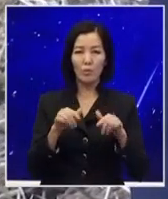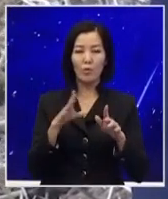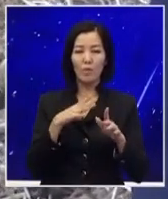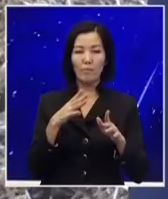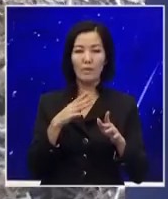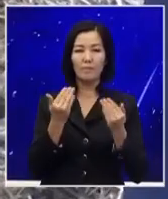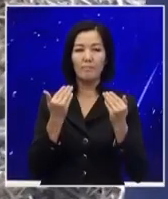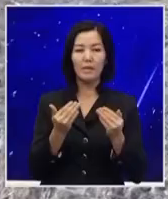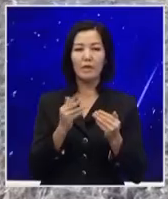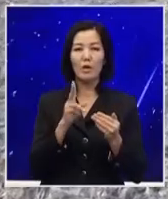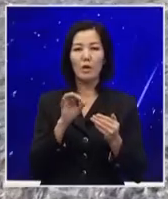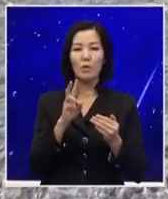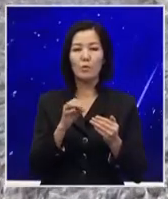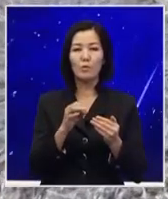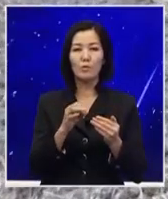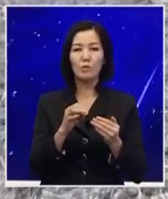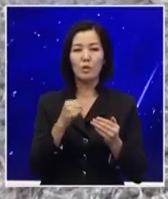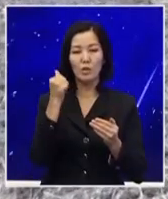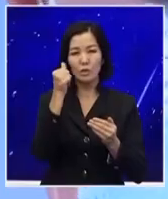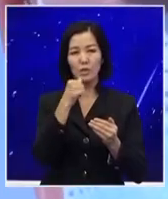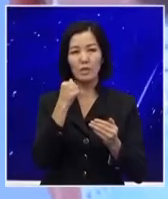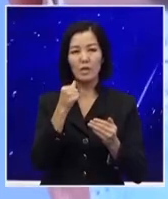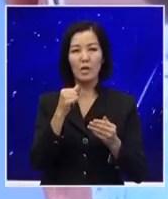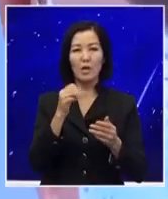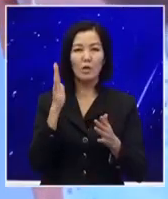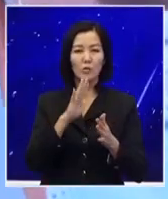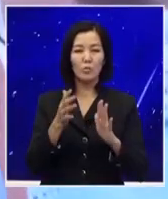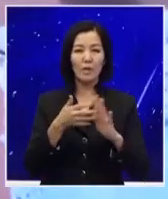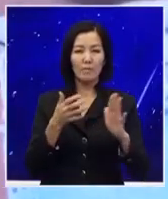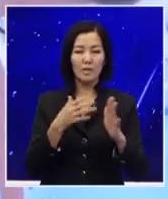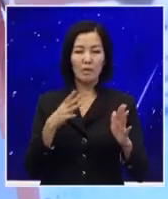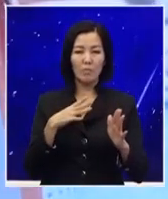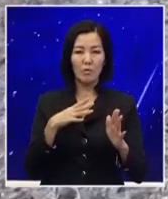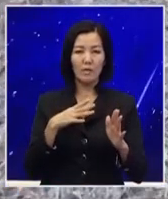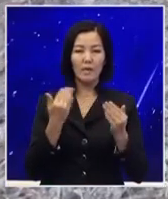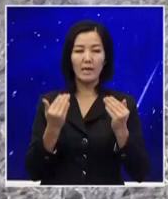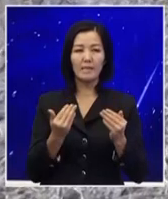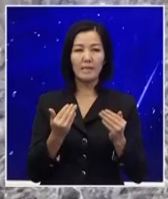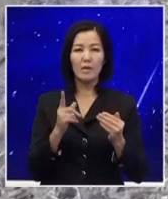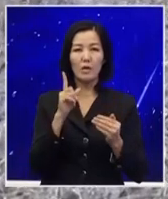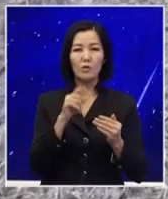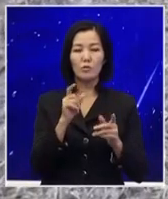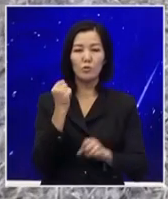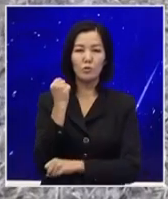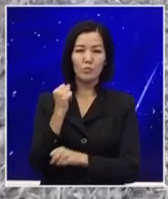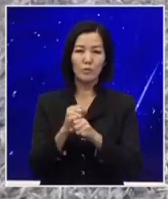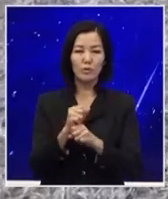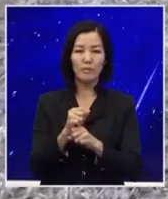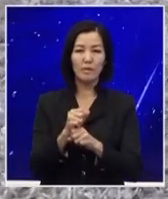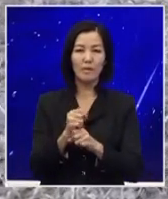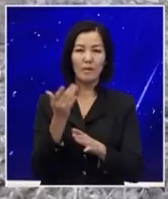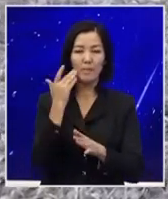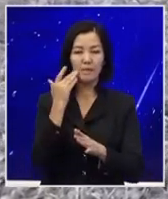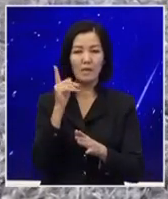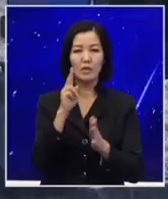Биылға күріш жылы болған жоқ деп айтуға болады. Су тапшылығы болды, өздеріңіз білесіздер. Қазір сезон кезінде 100-ге жақын адам жұмыс істейді, а постоянно 70-тен